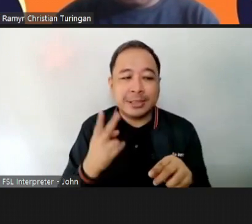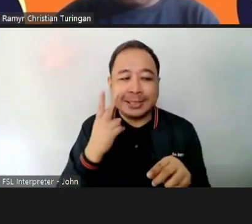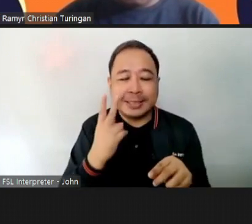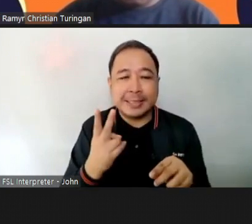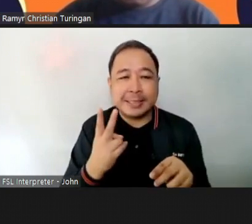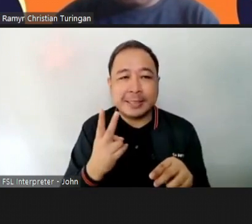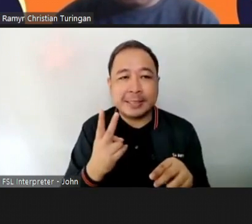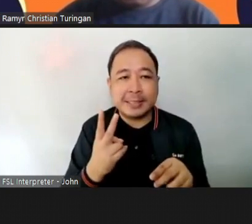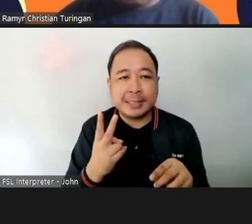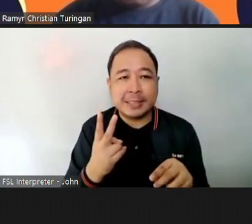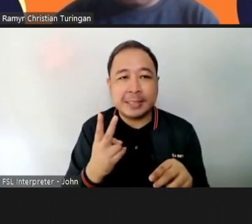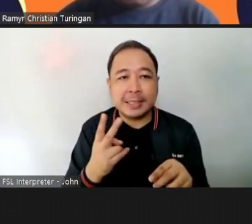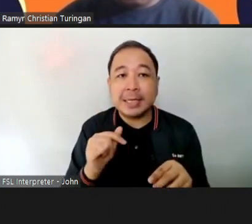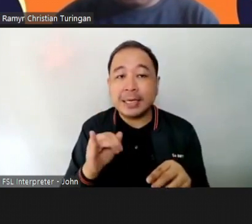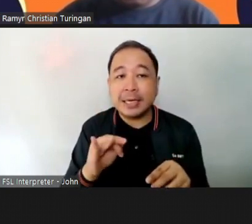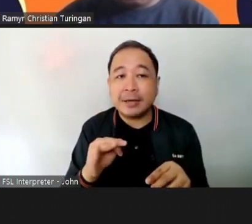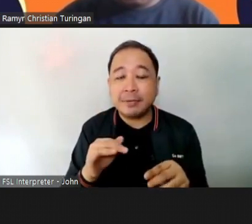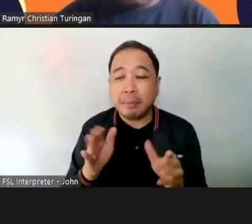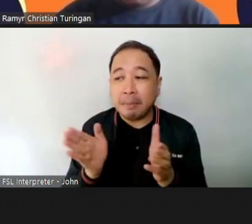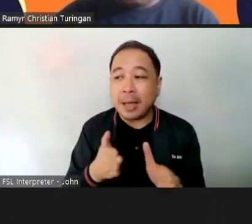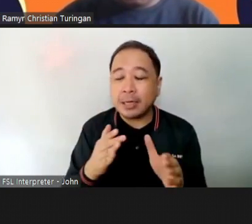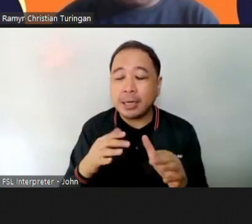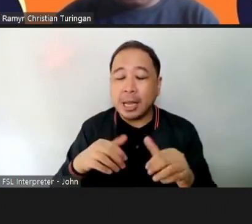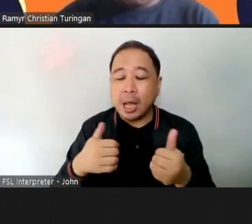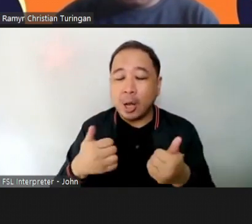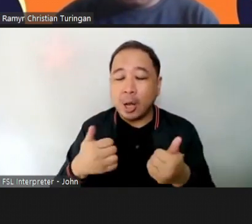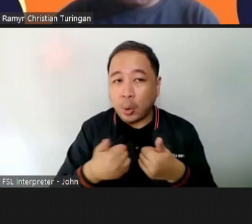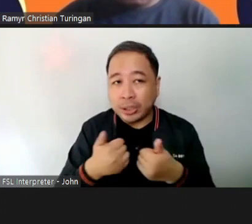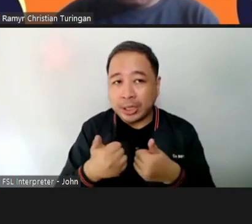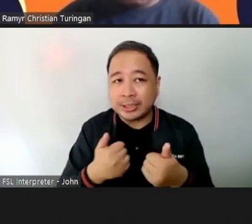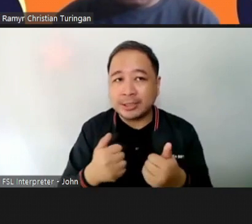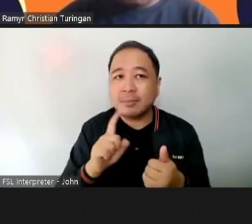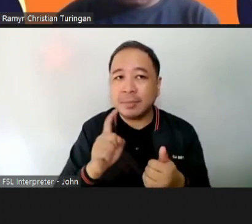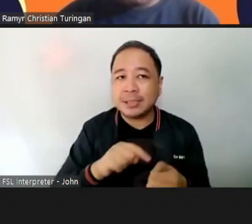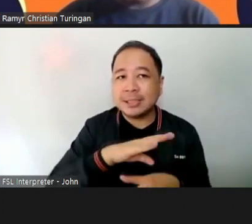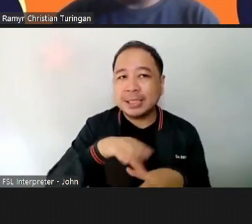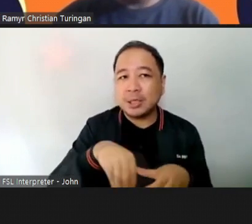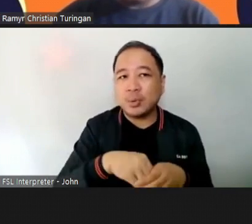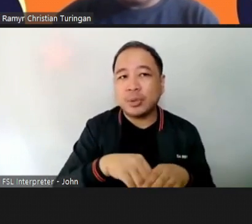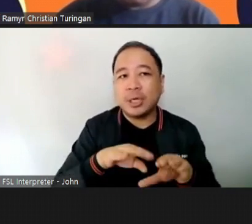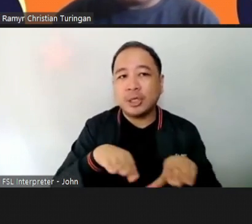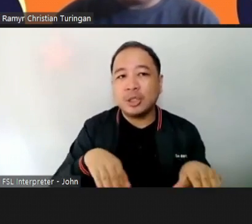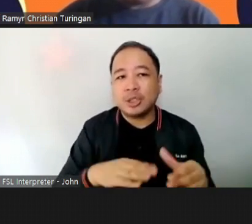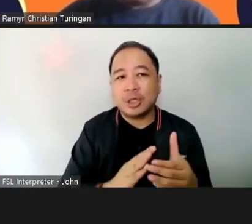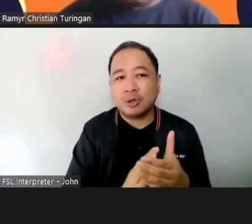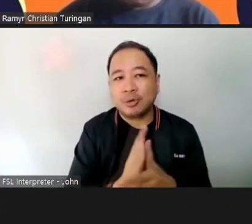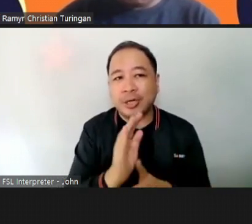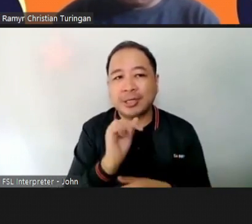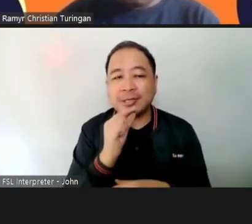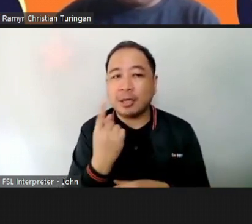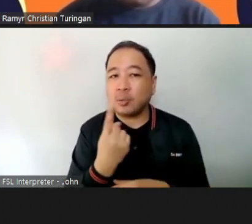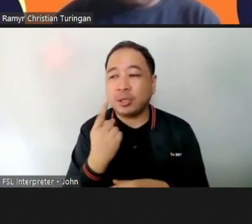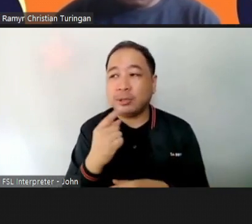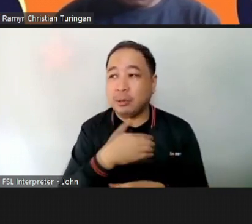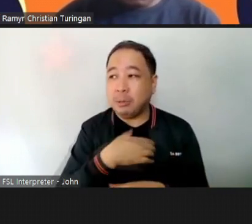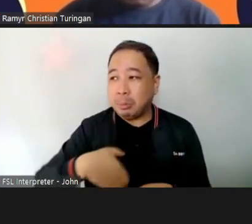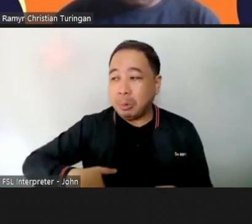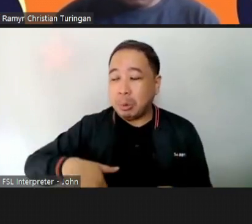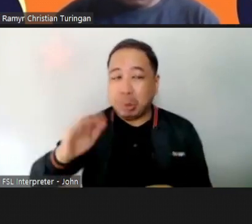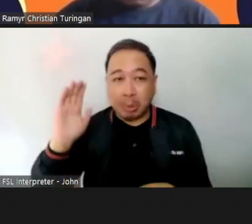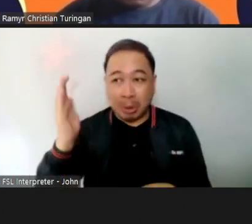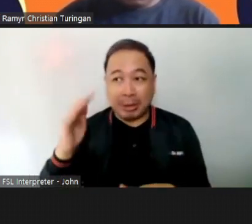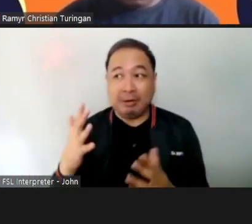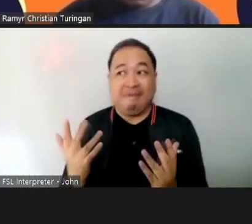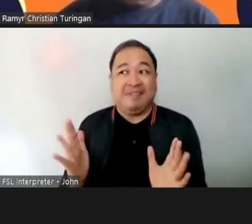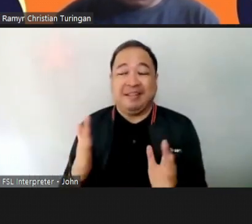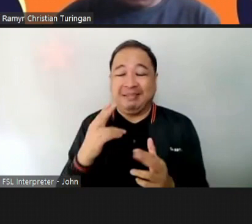So kung magagawa sila ng contest, integrate natin yung children's rights and also the VAC and OSAEC. Hindi lang nagba-beauty contest ka na, yun lang.